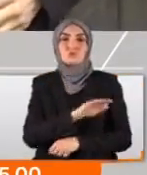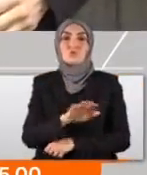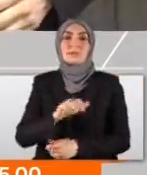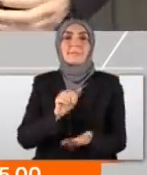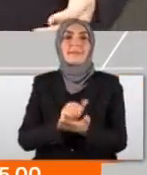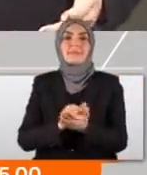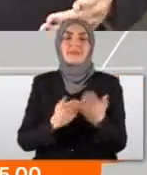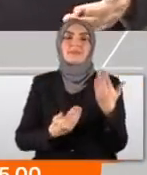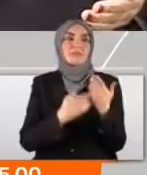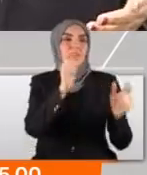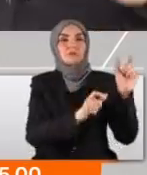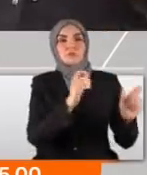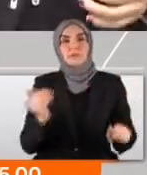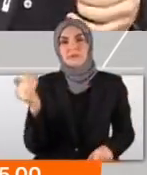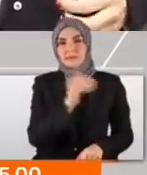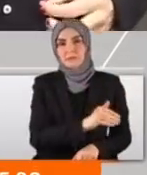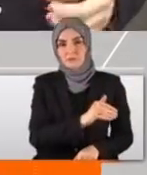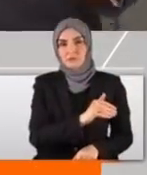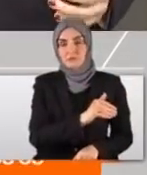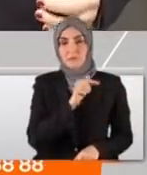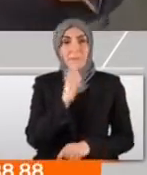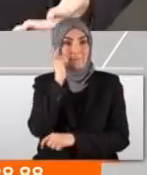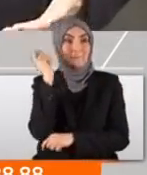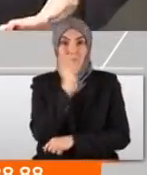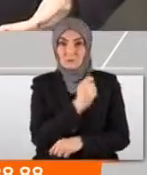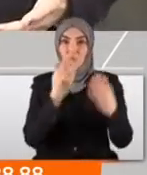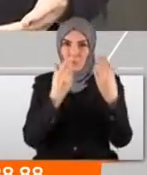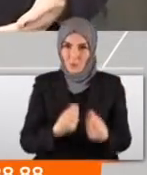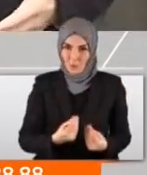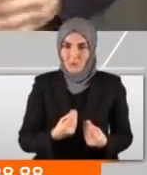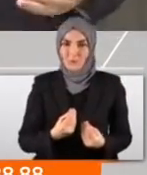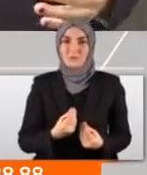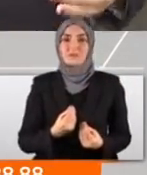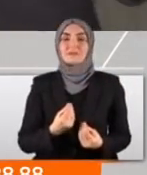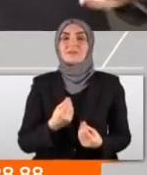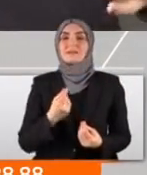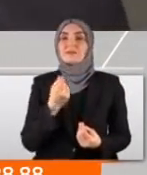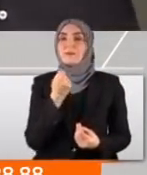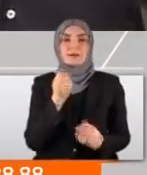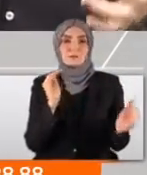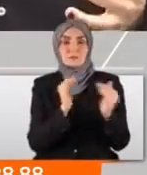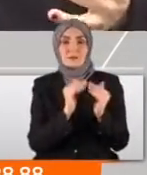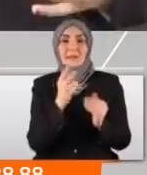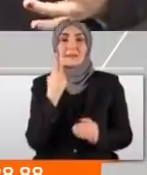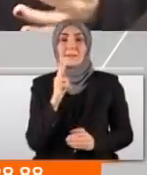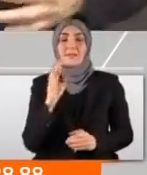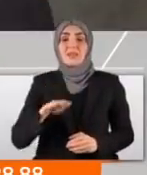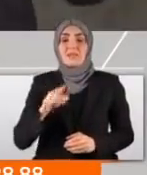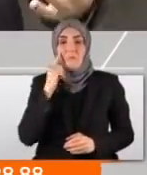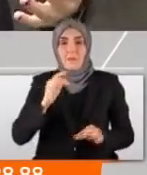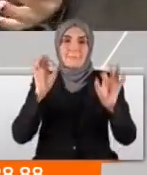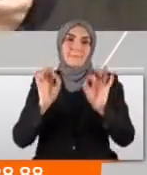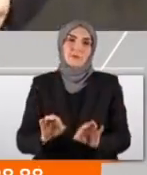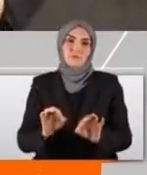çalınanlar bir sosyal medya danışmanına başvurduğunda tarife 2000 liradan başlıyor. Öyle ki çalınan sosyal medya hesabı eğer